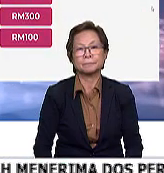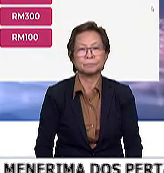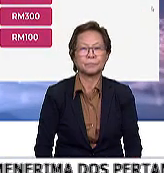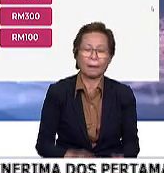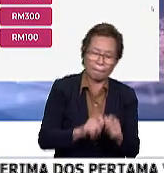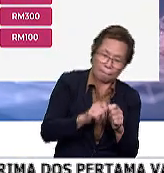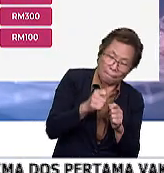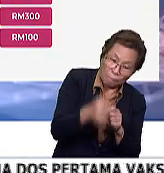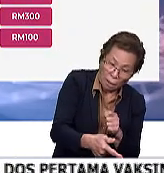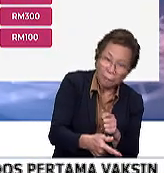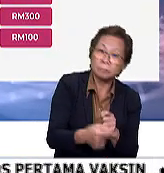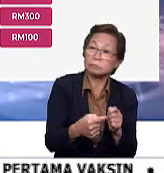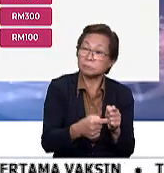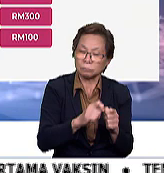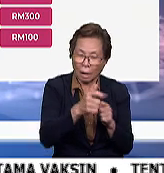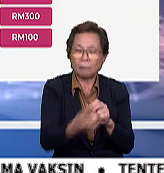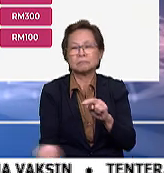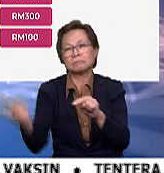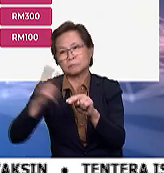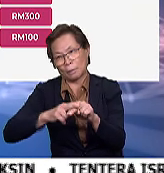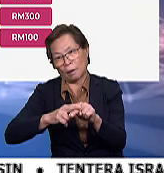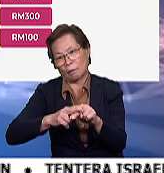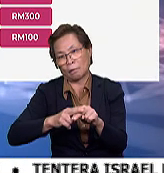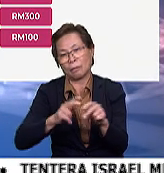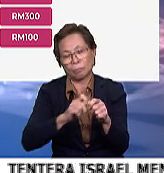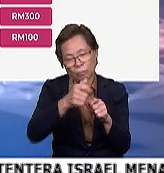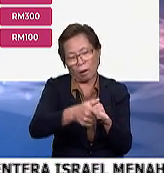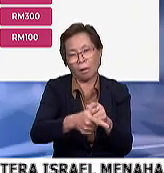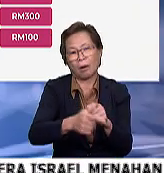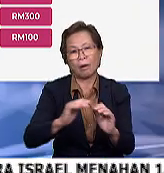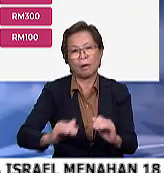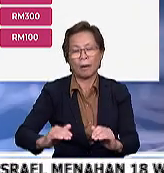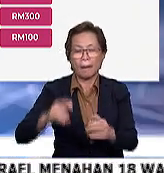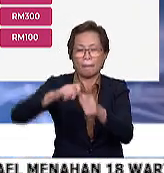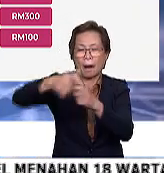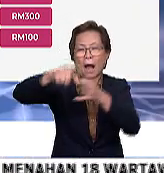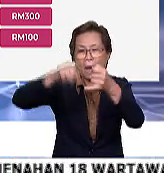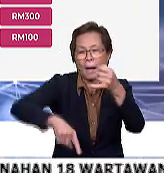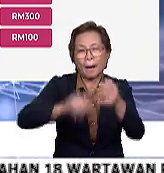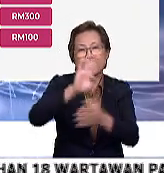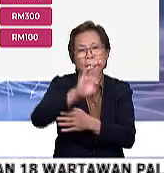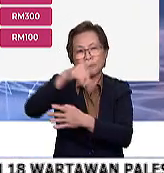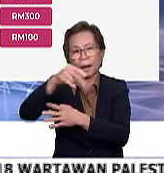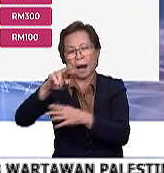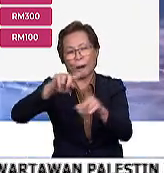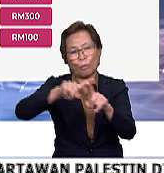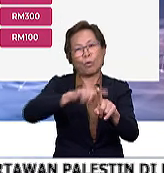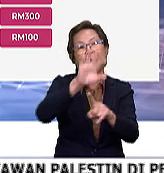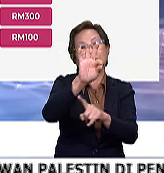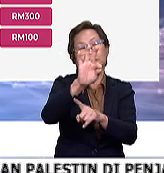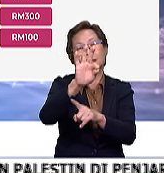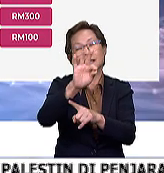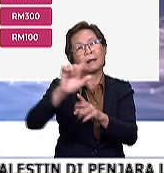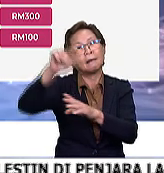baru-baru ini merupakan tambahan kepada Fasakh bayaran terakhir BPR bulan September kelak